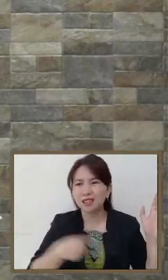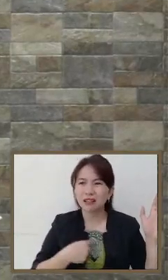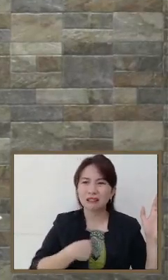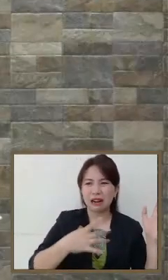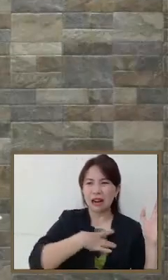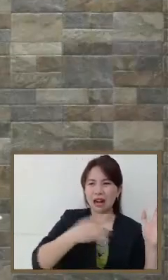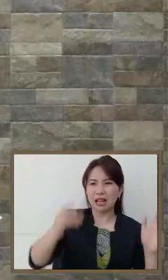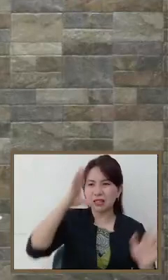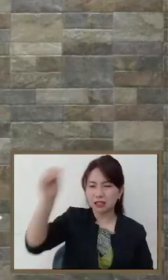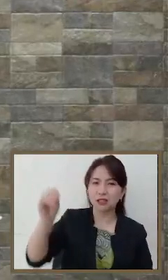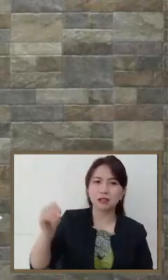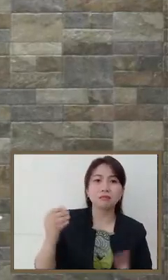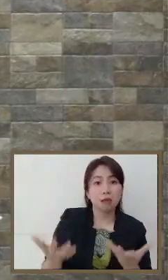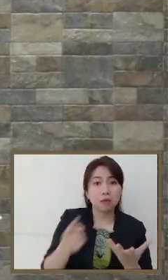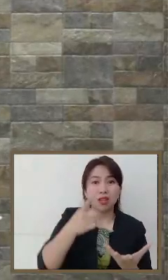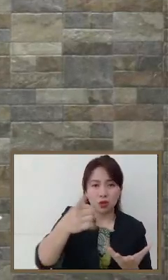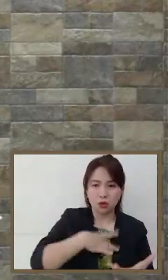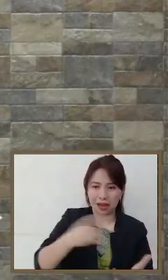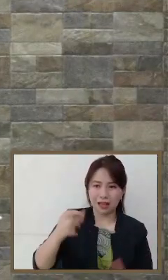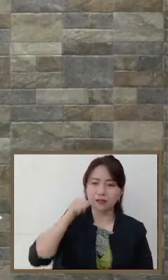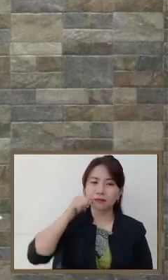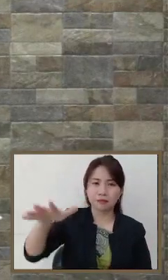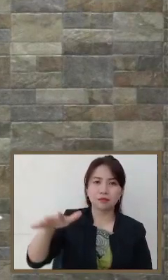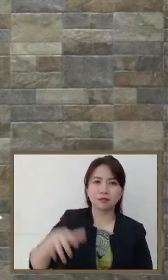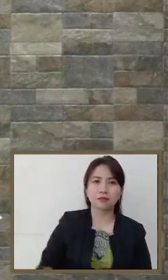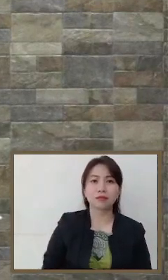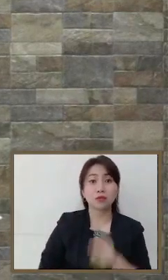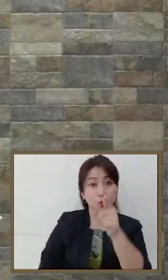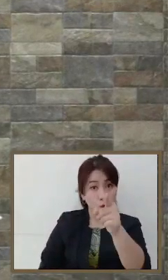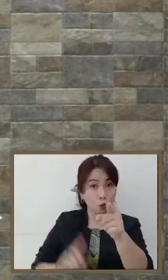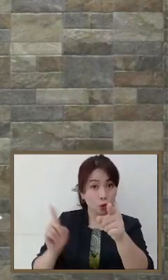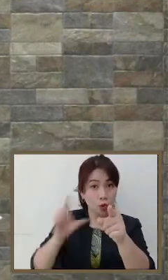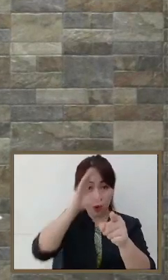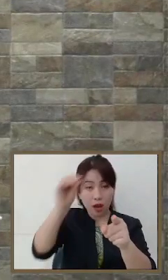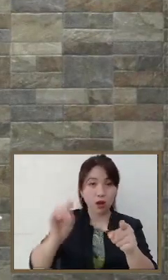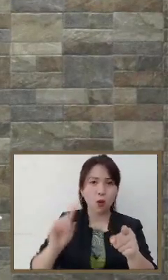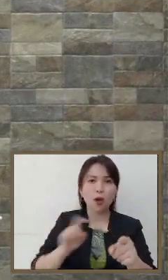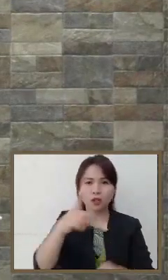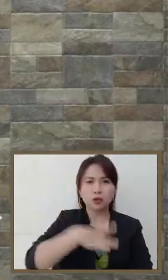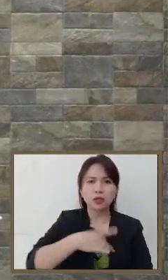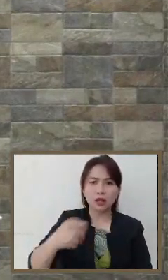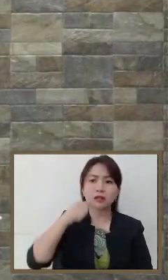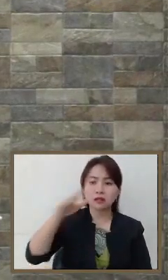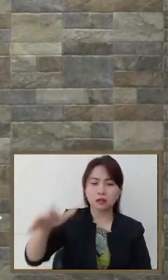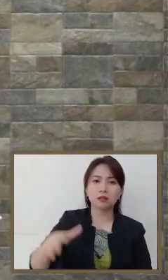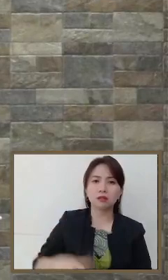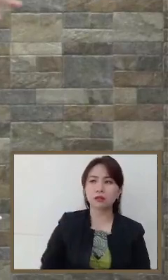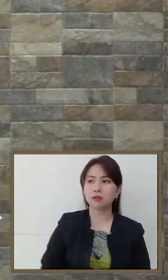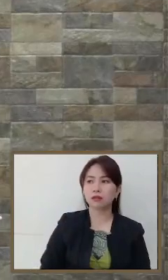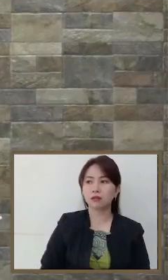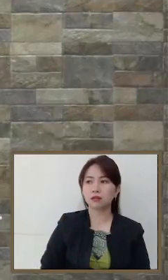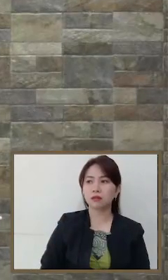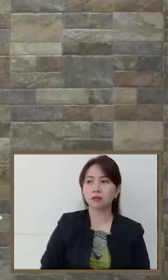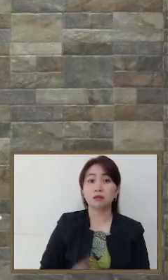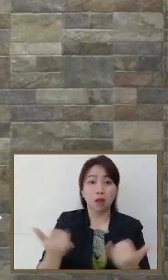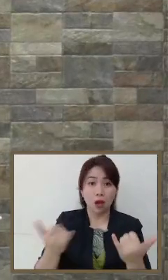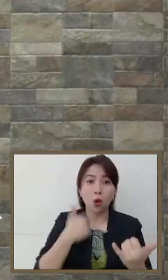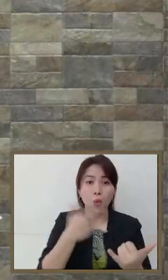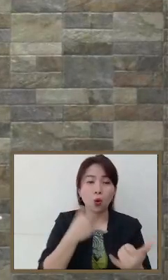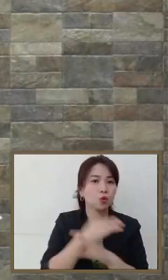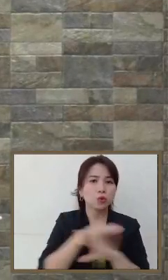mo babae Tama po ba lalaki Anong gusto mo babae babae Anong gusto mo lalaki Sinong ayaw ng pera sa